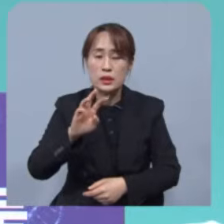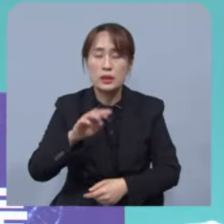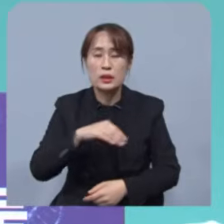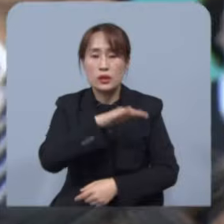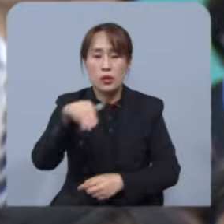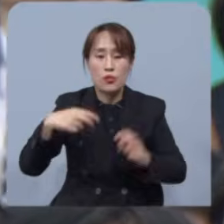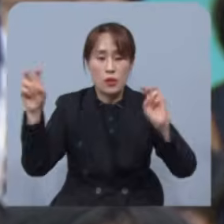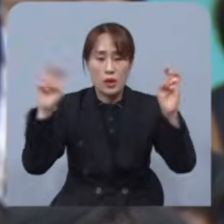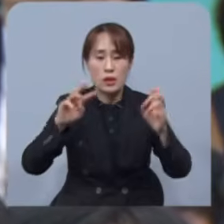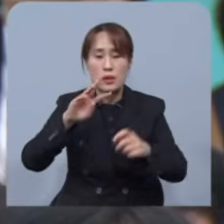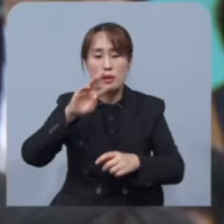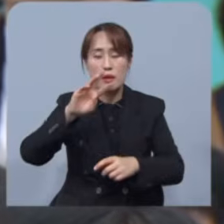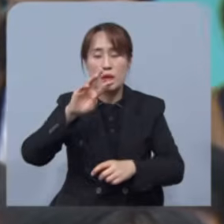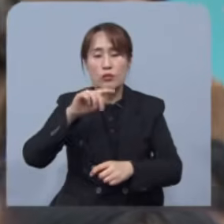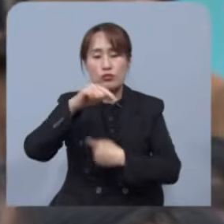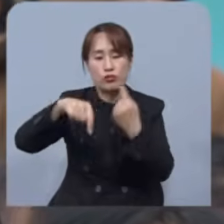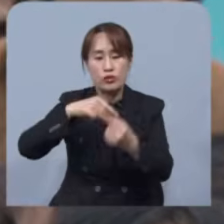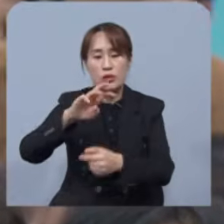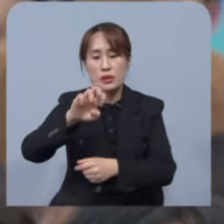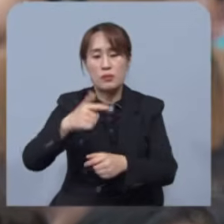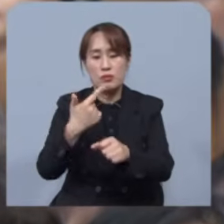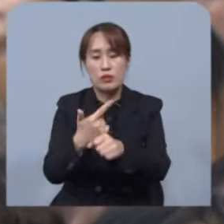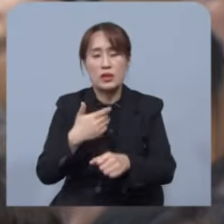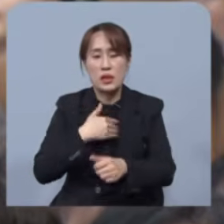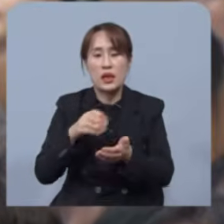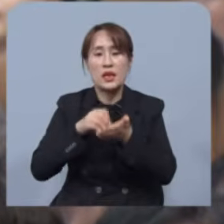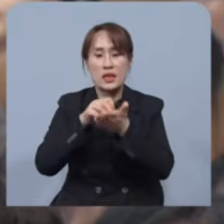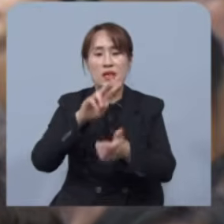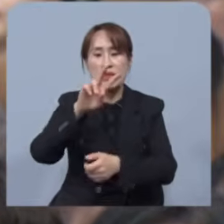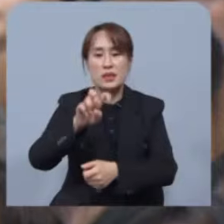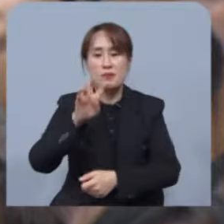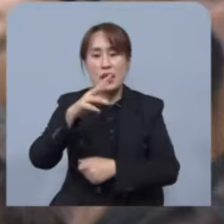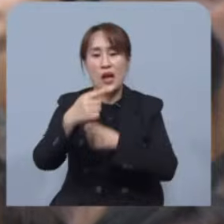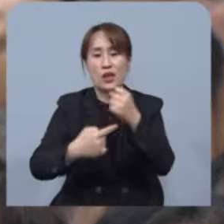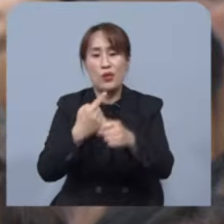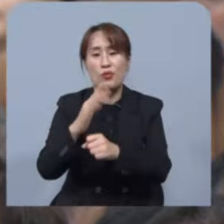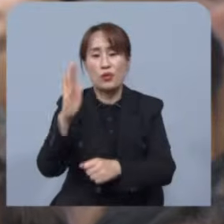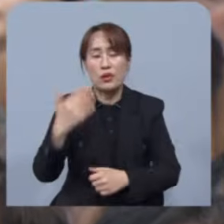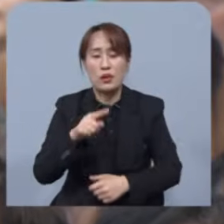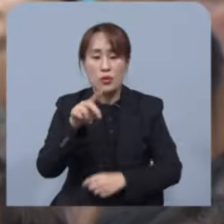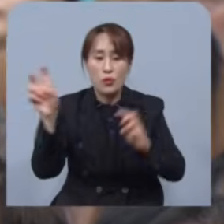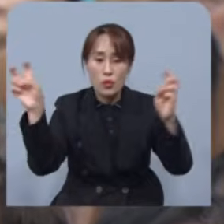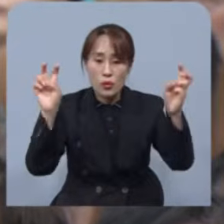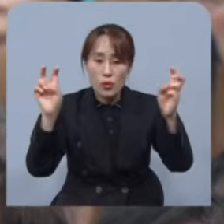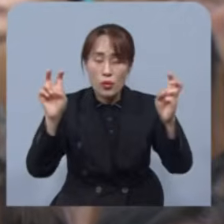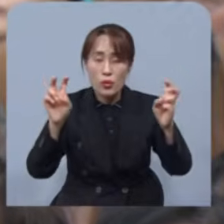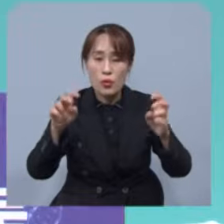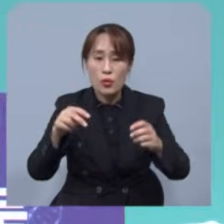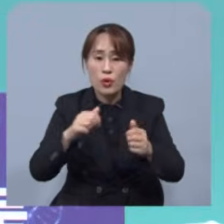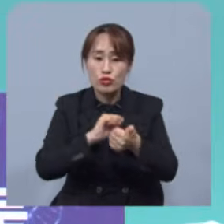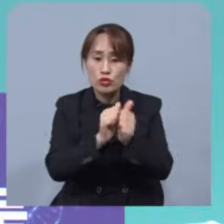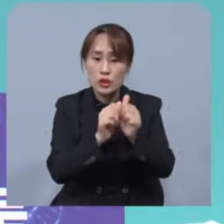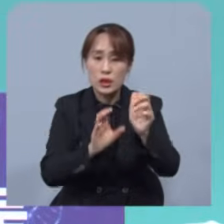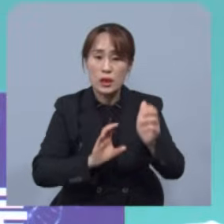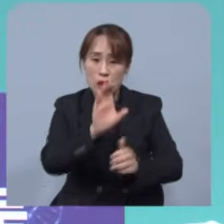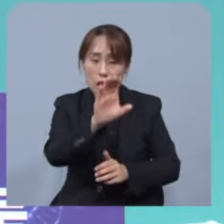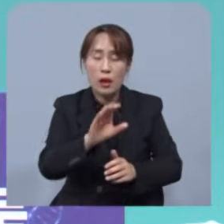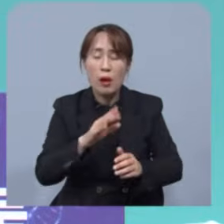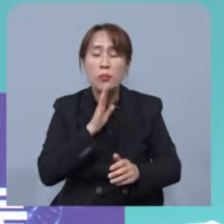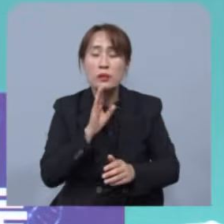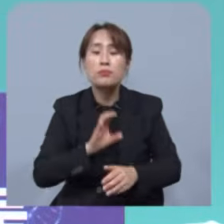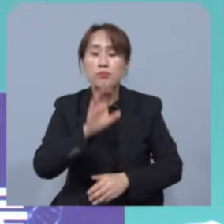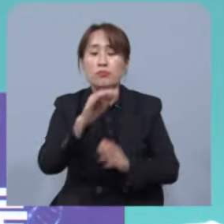네, 저희 회사는 지금 36년 업력이고요. 제가 24년 다녔습니다. 네. 그 회사는 혹시 상장한 회사예요? 상장회사